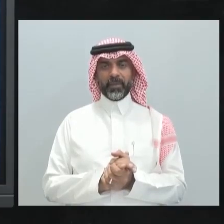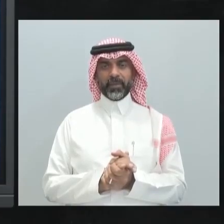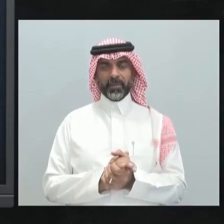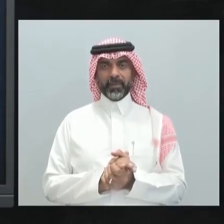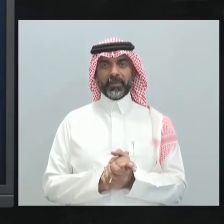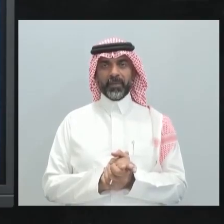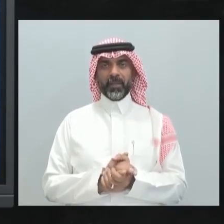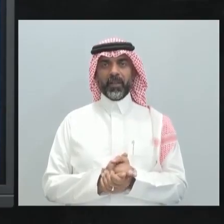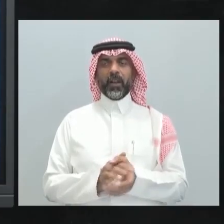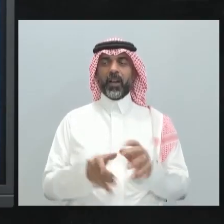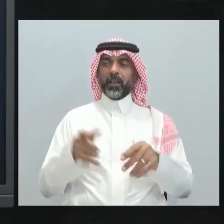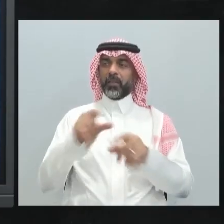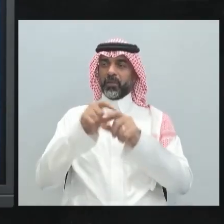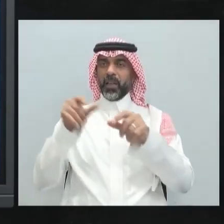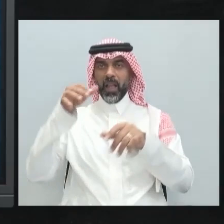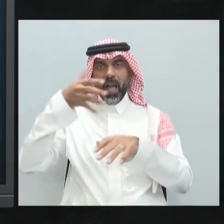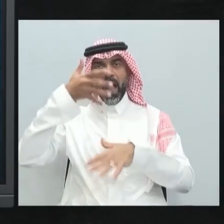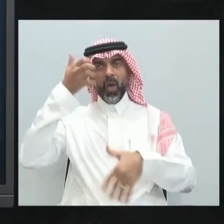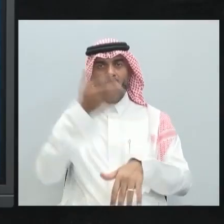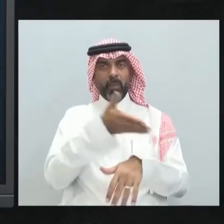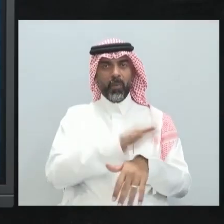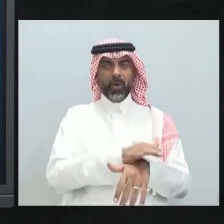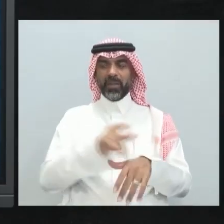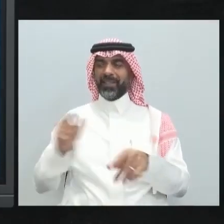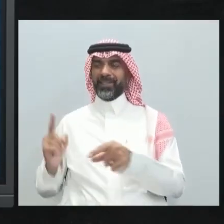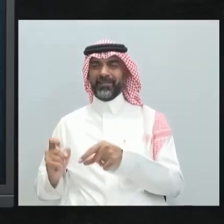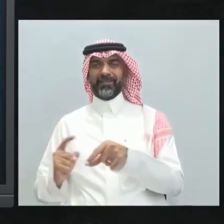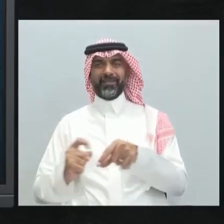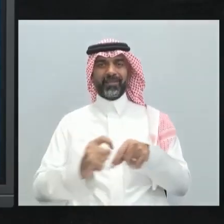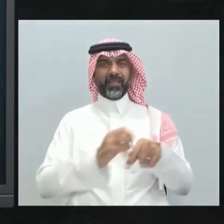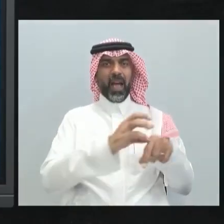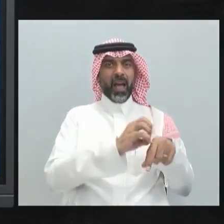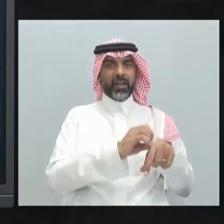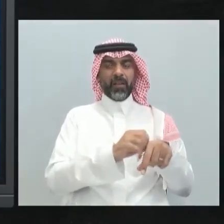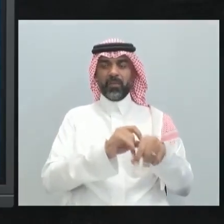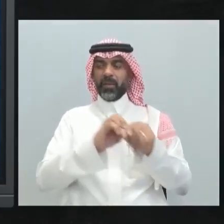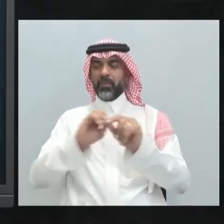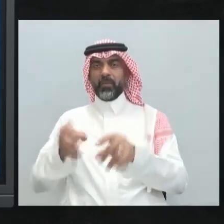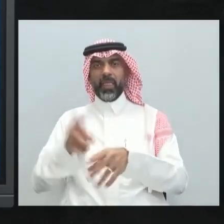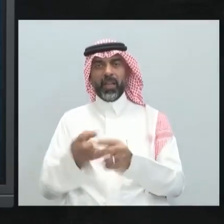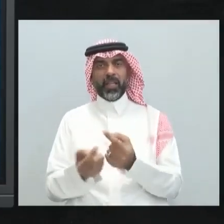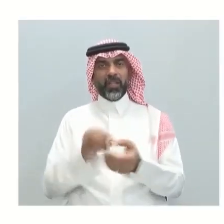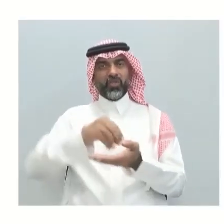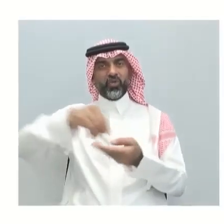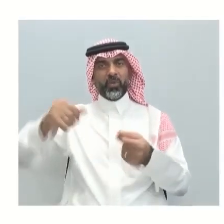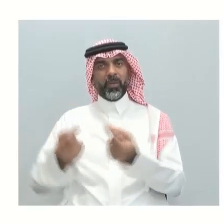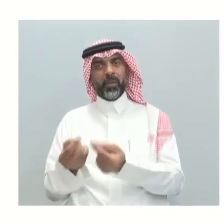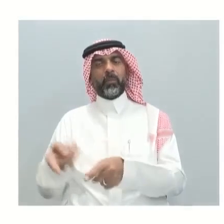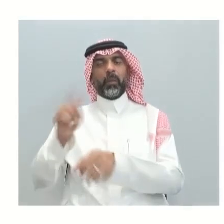المنتجات بامتصاص هذه المواد وكانه يذكر لنا انه في عمليه دوران داخل النظام